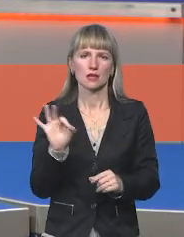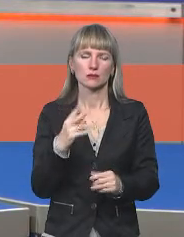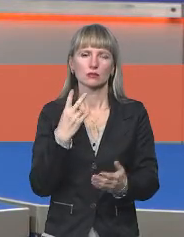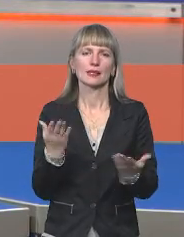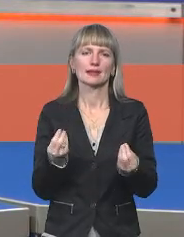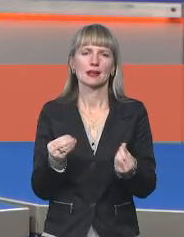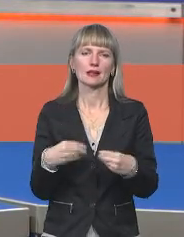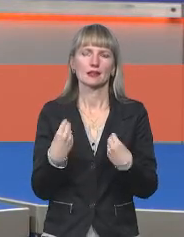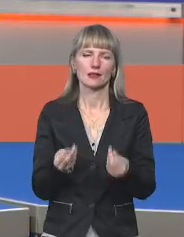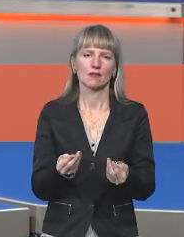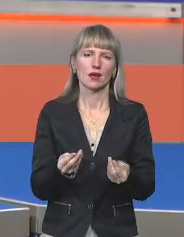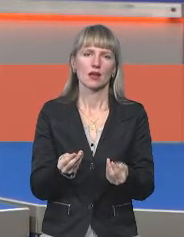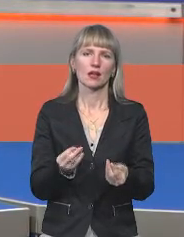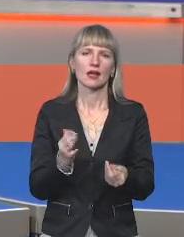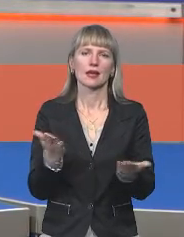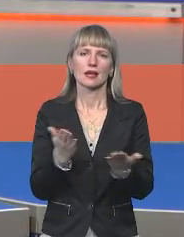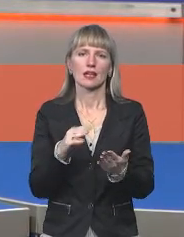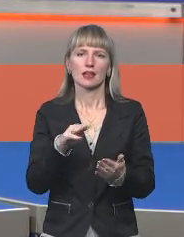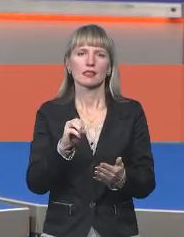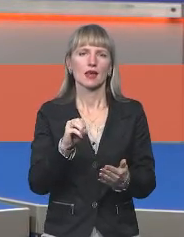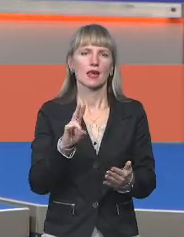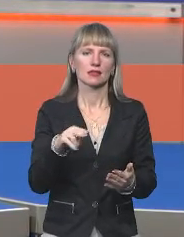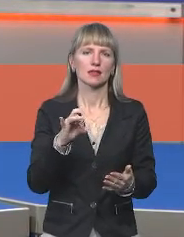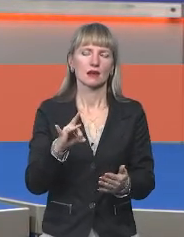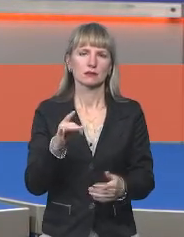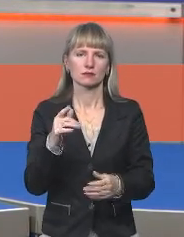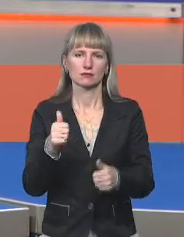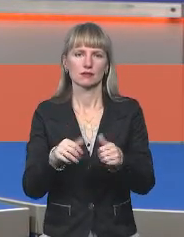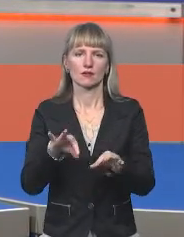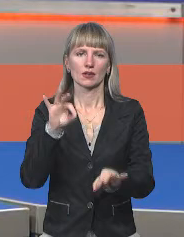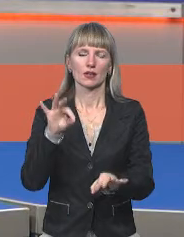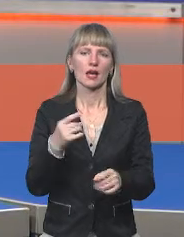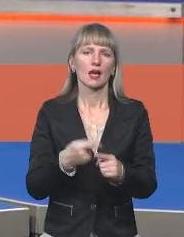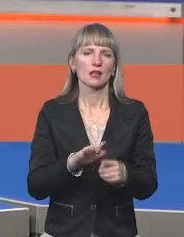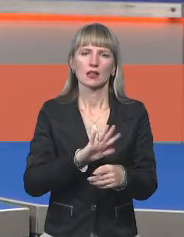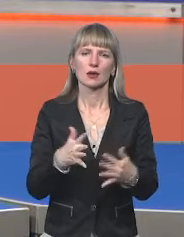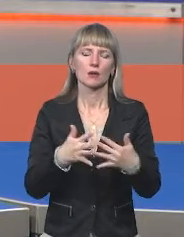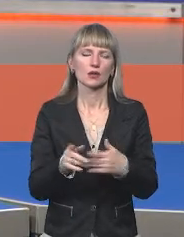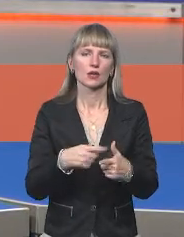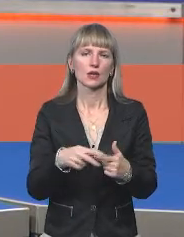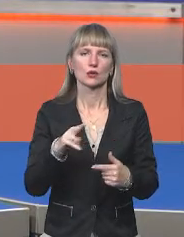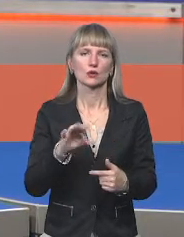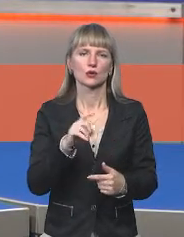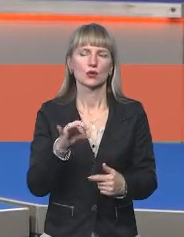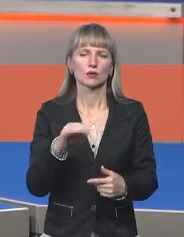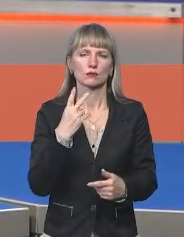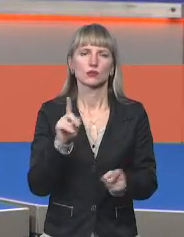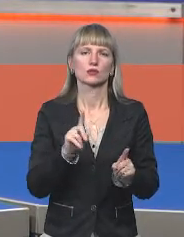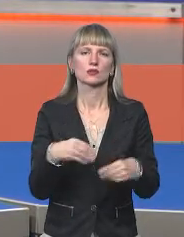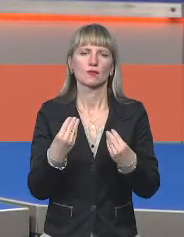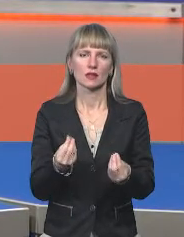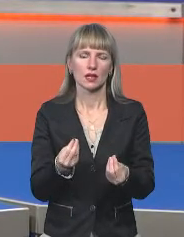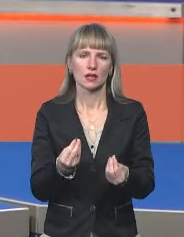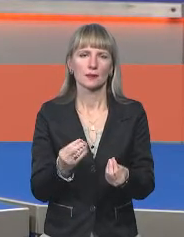які кошти виділились, які тендери ви за посиланням можете перейти і побачити це на Прозоро або Дозоро. І побачите, на що виділялися,